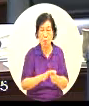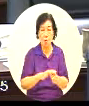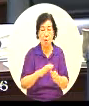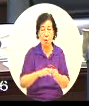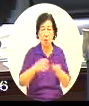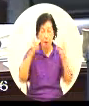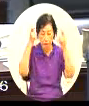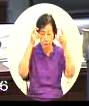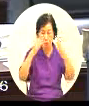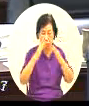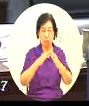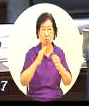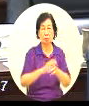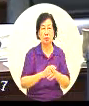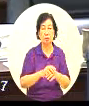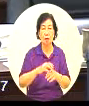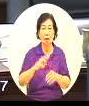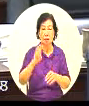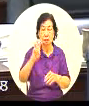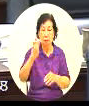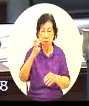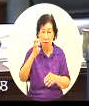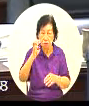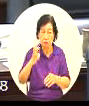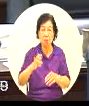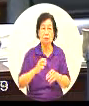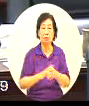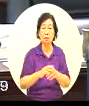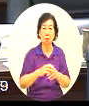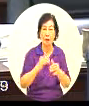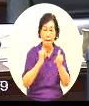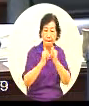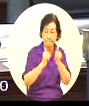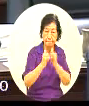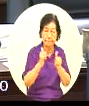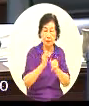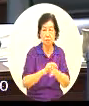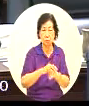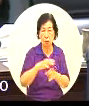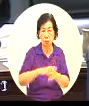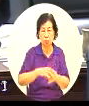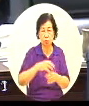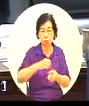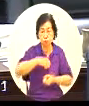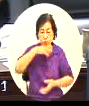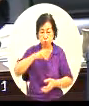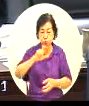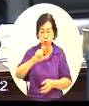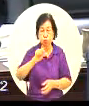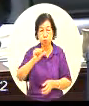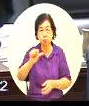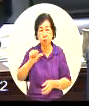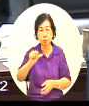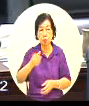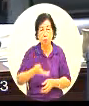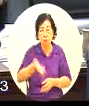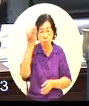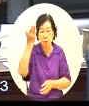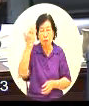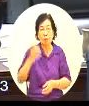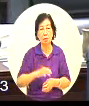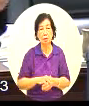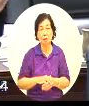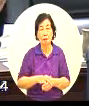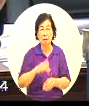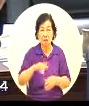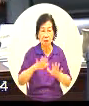的65岁以上的无地去啊！啊，你若关一间哦，关一间，但迄款的有人中